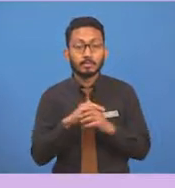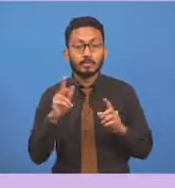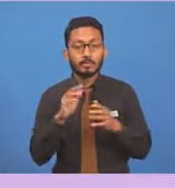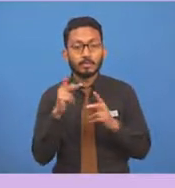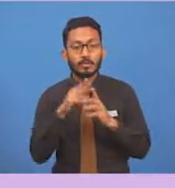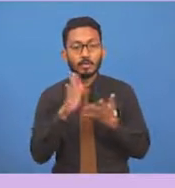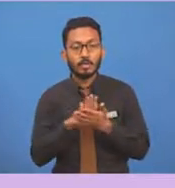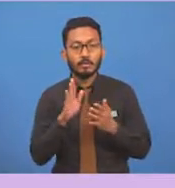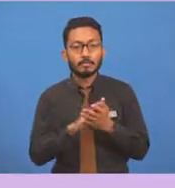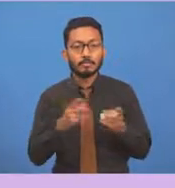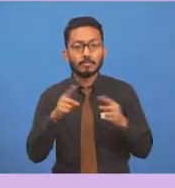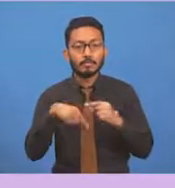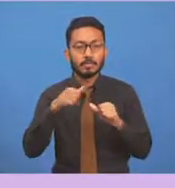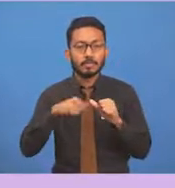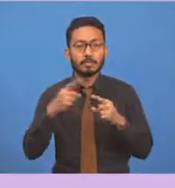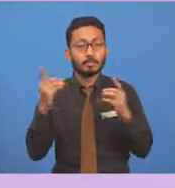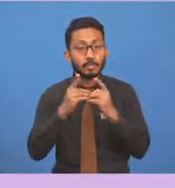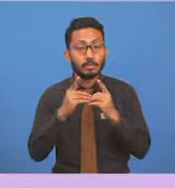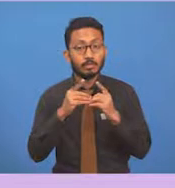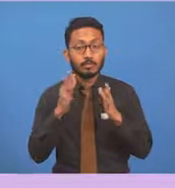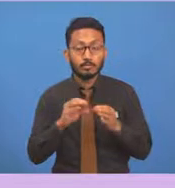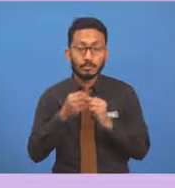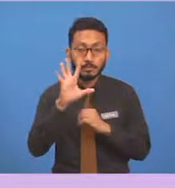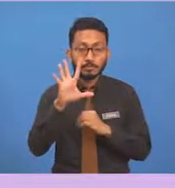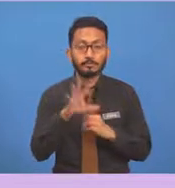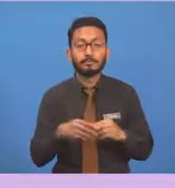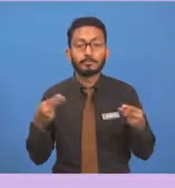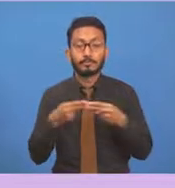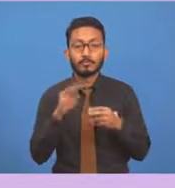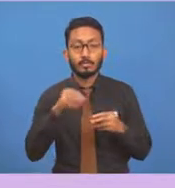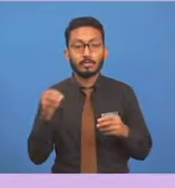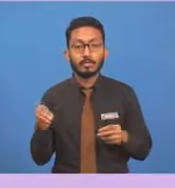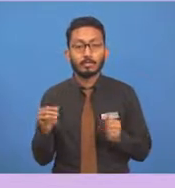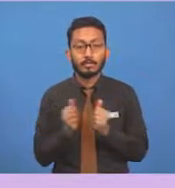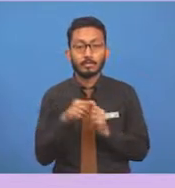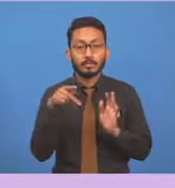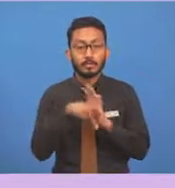murid dengan pekerja sekolah menjadi erat apabila saling hormat.